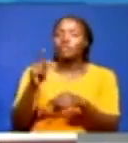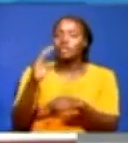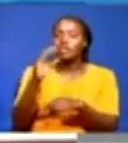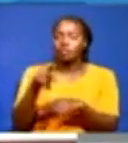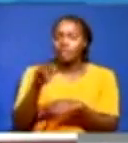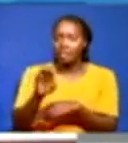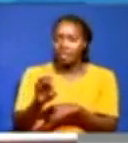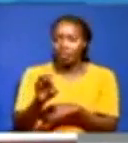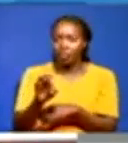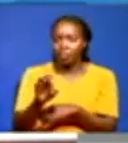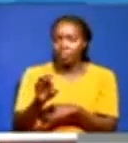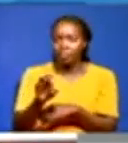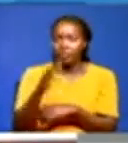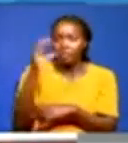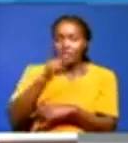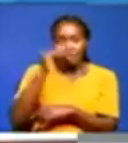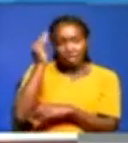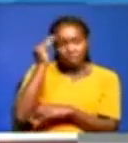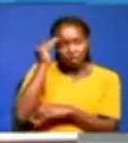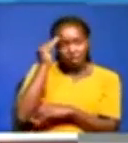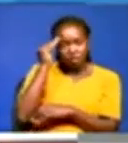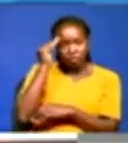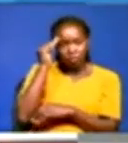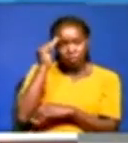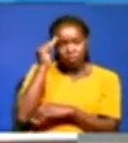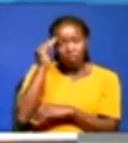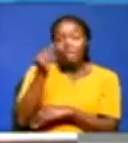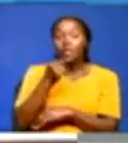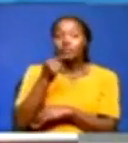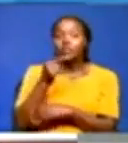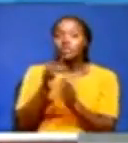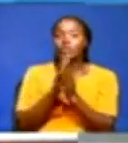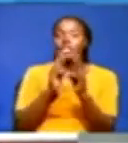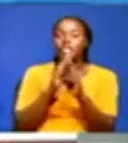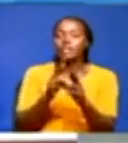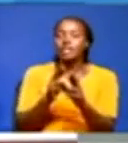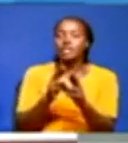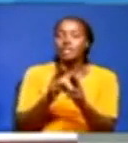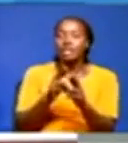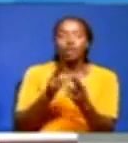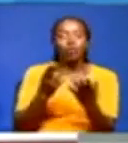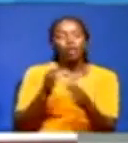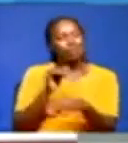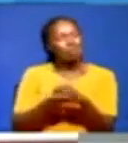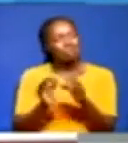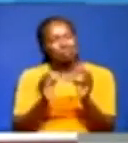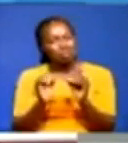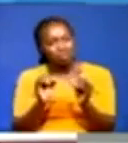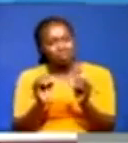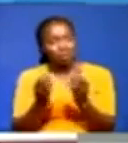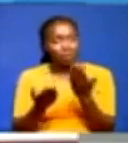KCPE, waziri wa elimu Ezekiel Machogu amesema matokeo ya masomo manne hayakuwa mazuri kulinganishwa na matokeo ya